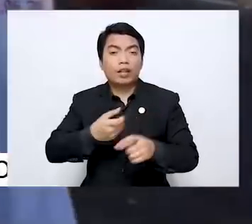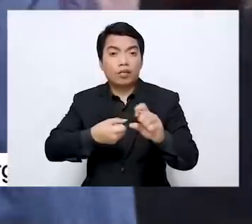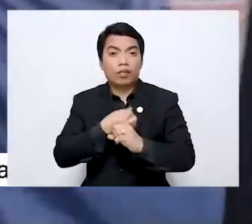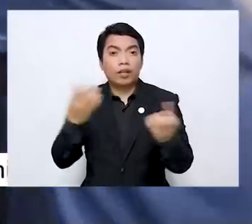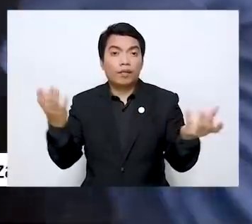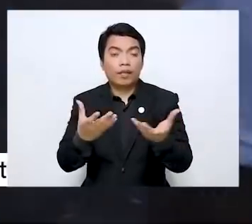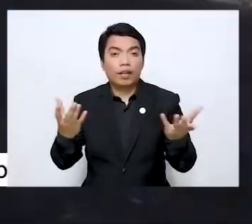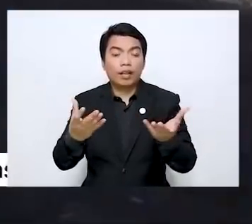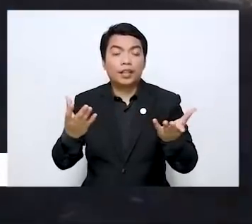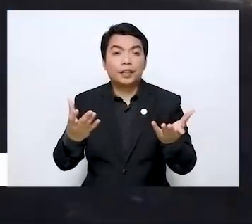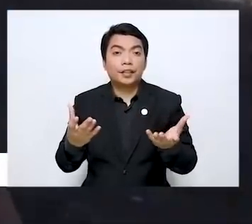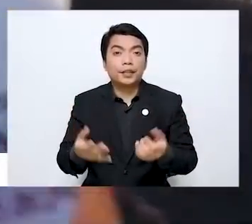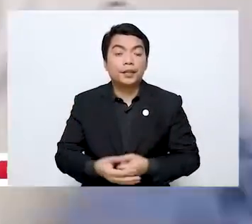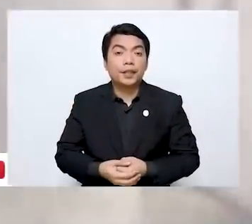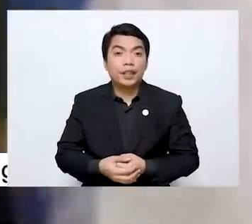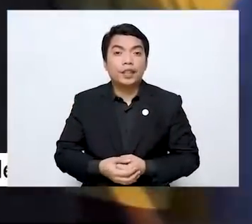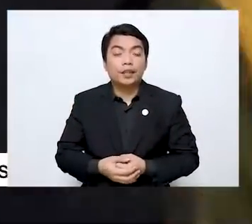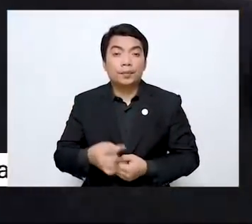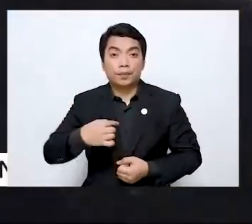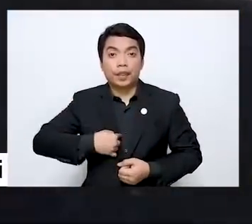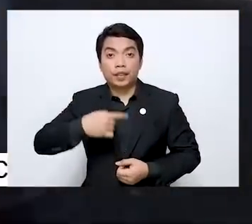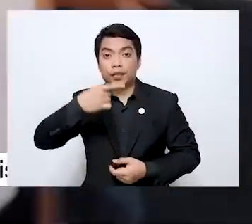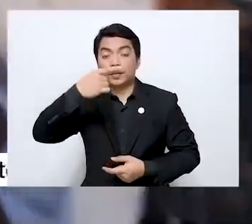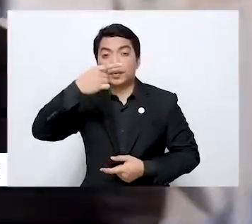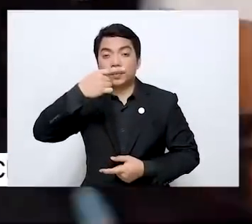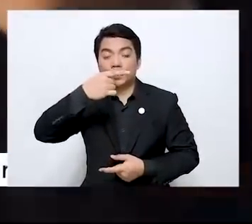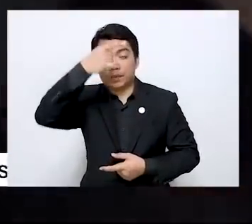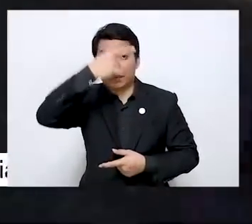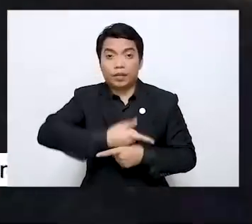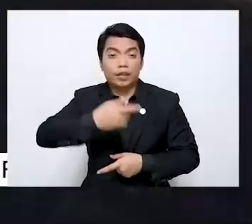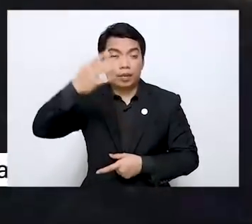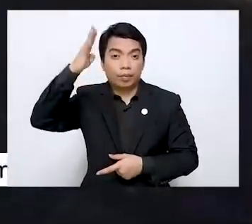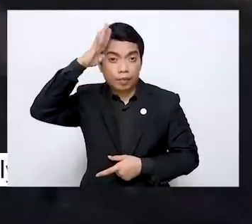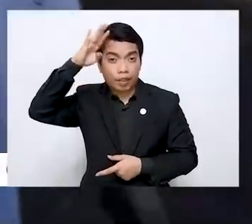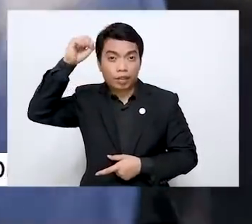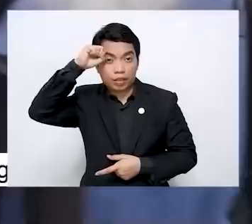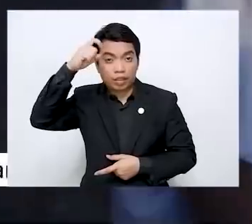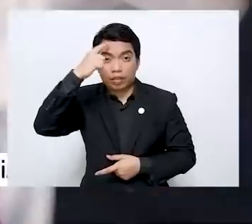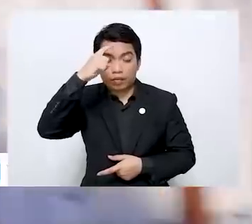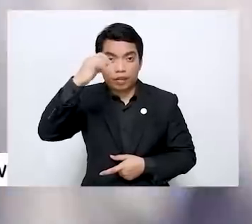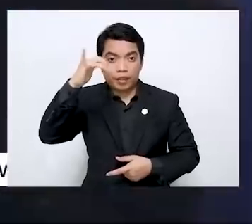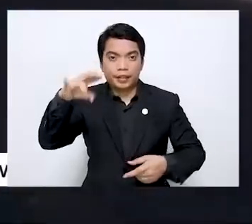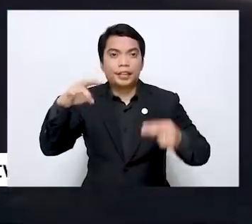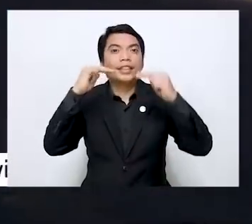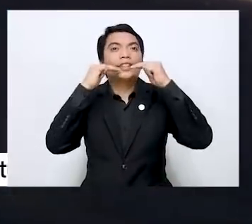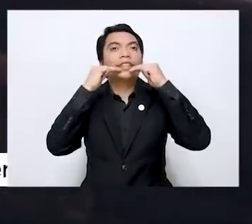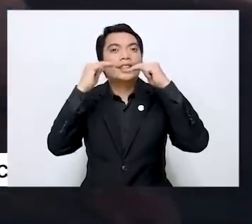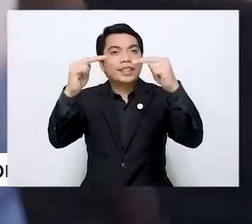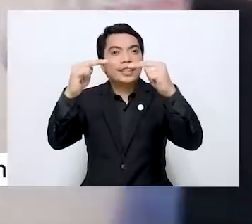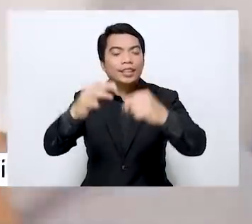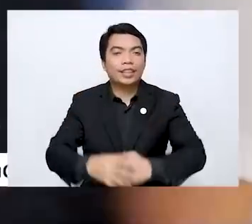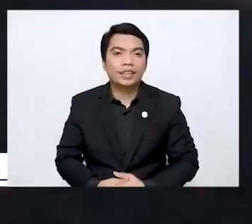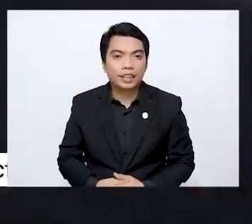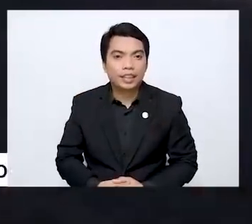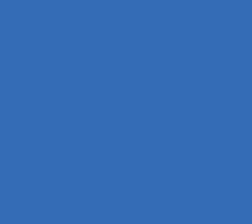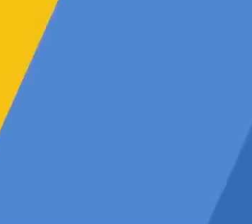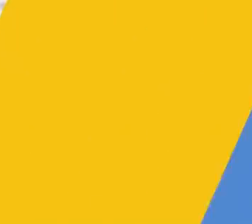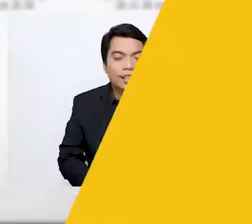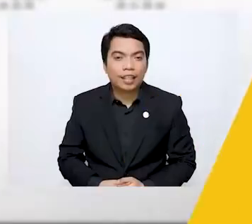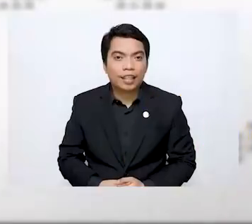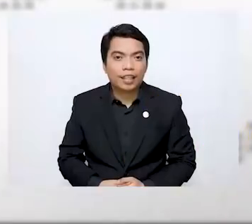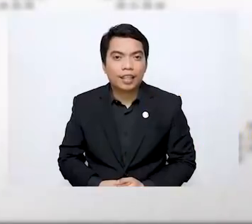po dito sa San Francisco, Anao, ako po si kapatid na Brian Sikat para sa Iglesia ni Cristo News